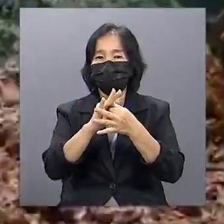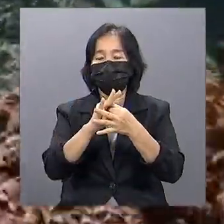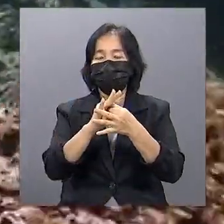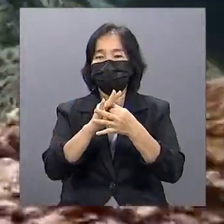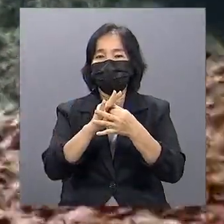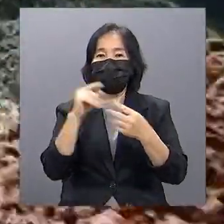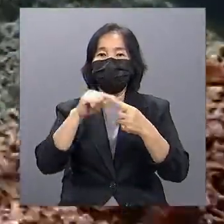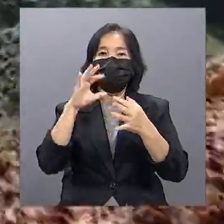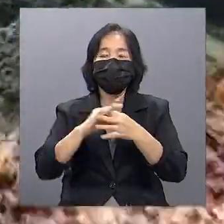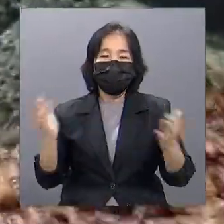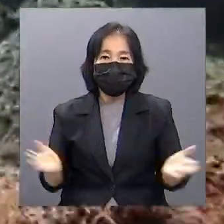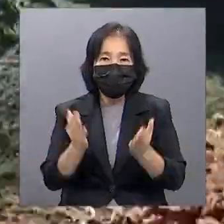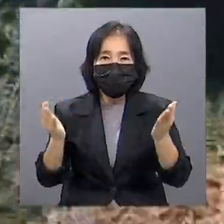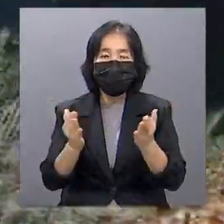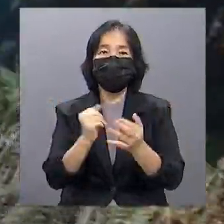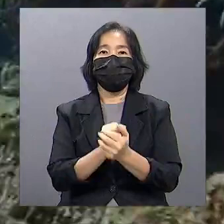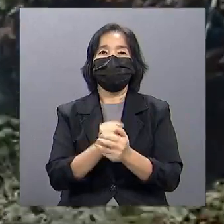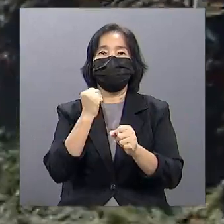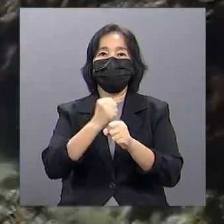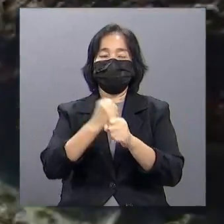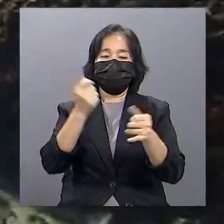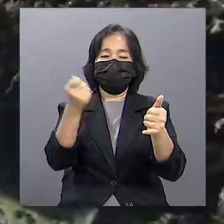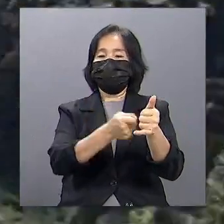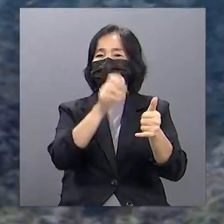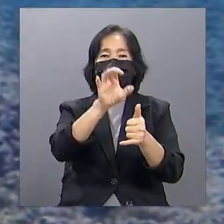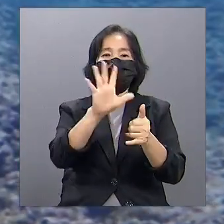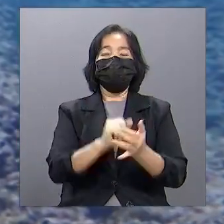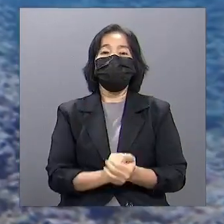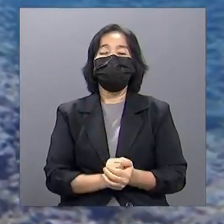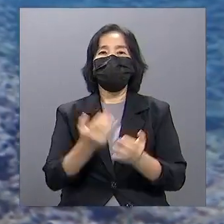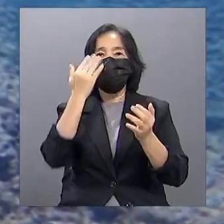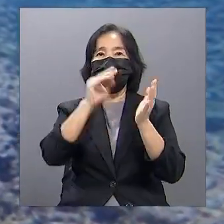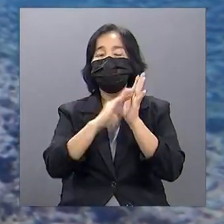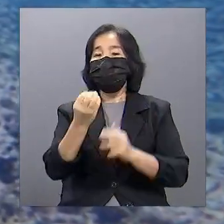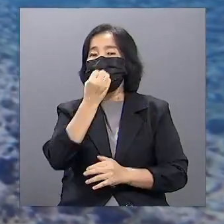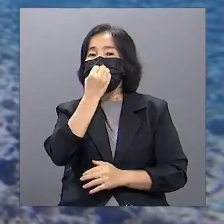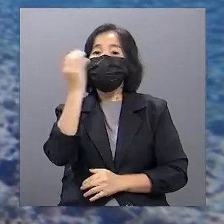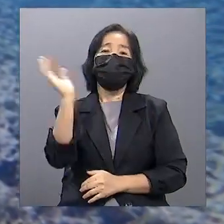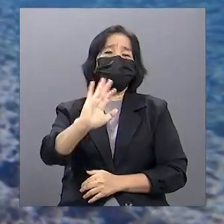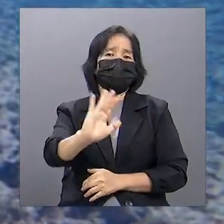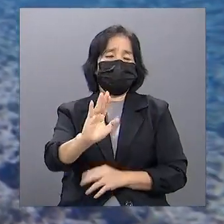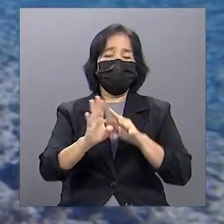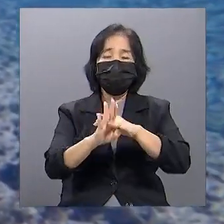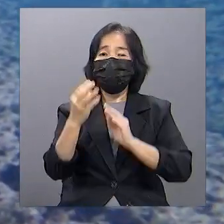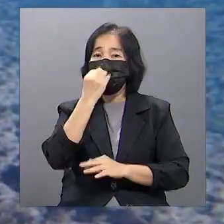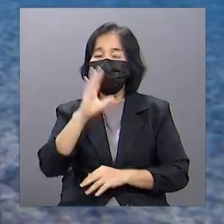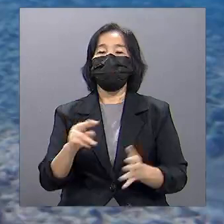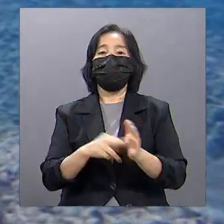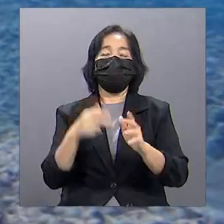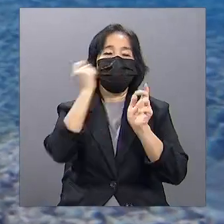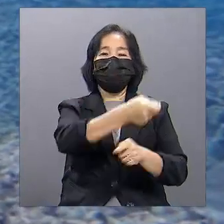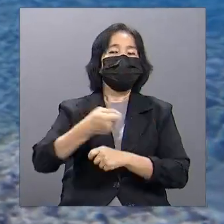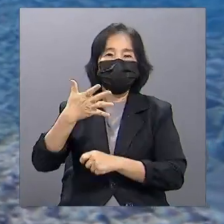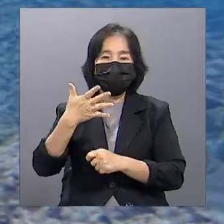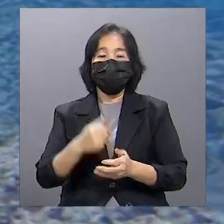คนทั่วไปเพราะว่าถ้าเกิดเราไม่บริโภคฉลามมากเกินไปประชากรเขาก็ไม่ลดแต่เรากินหูฉลามกันมากม